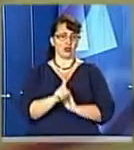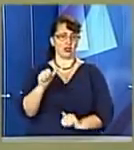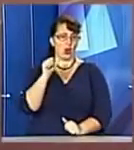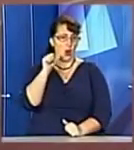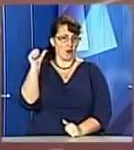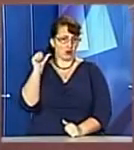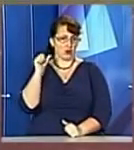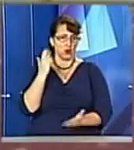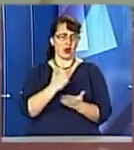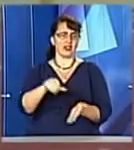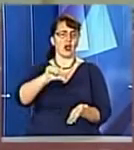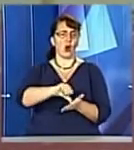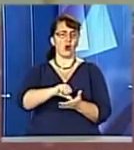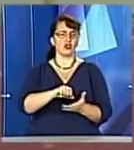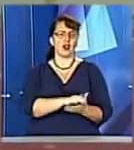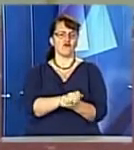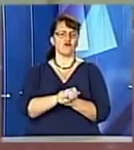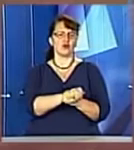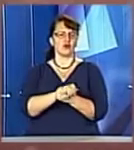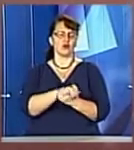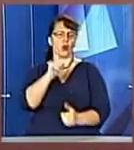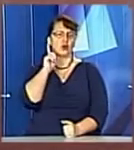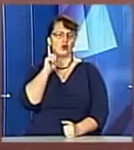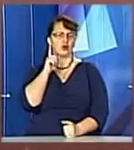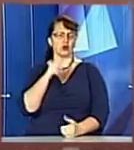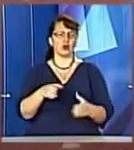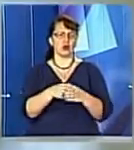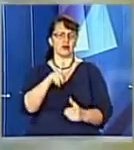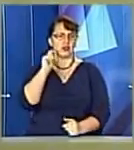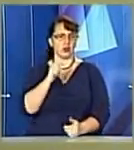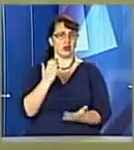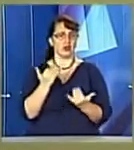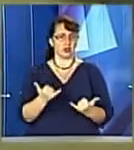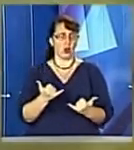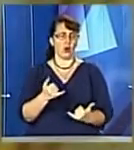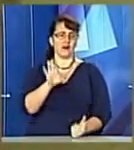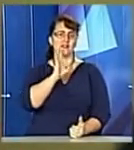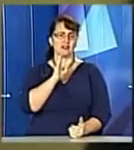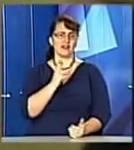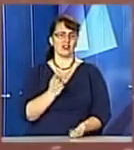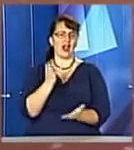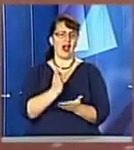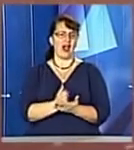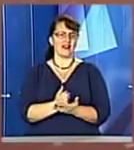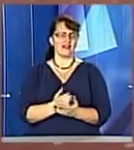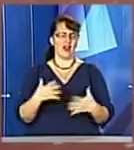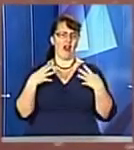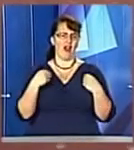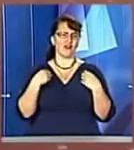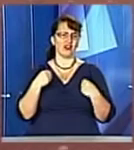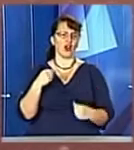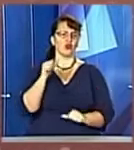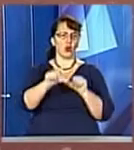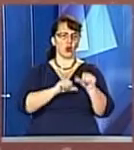юніорської збірної України з художньої гімнастики. Сьогодні Христина Погранична стала львів'янкою року. Варто відзначити, вона